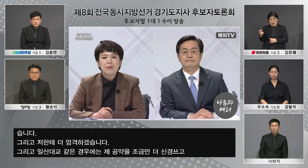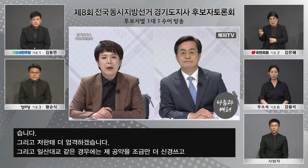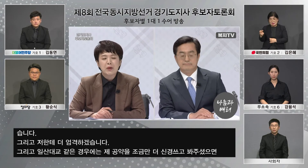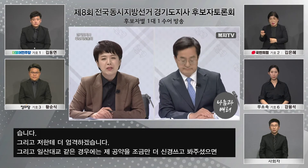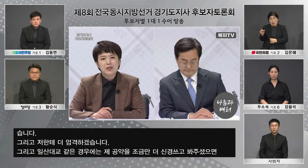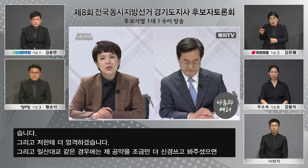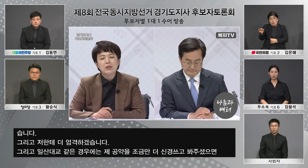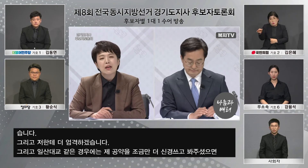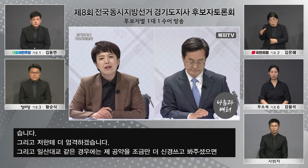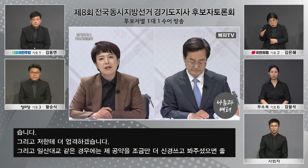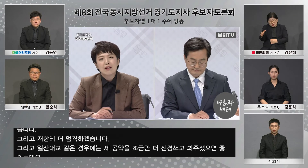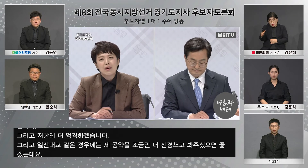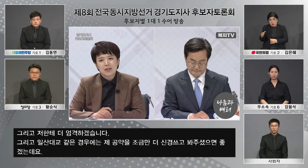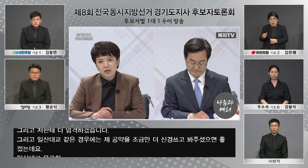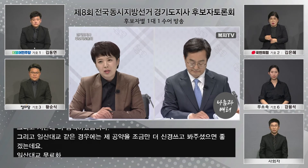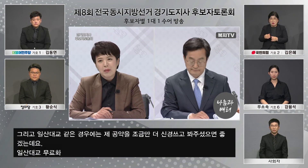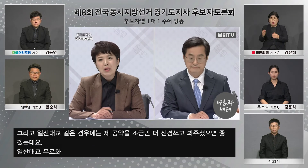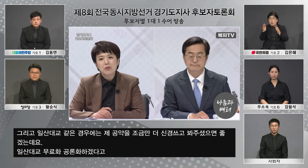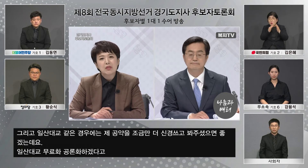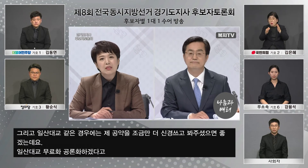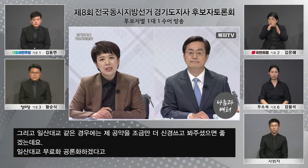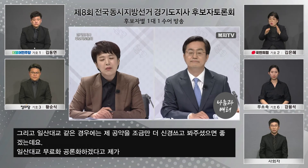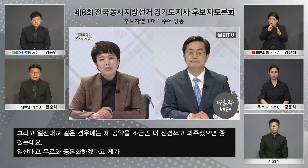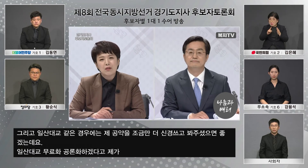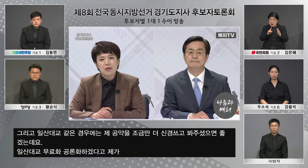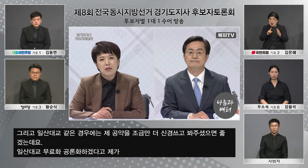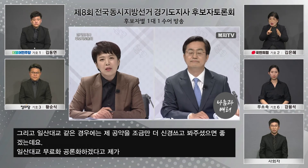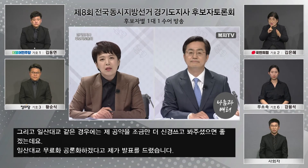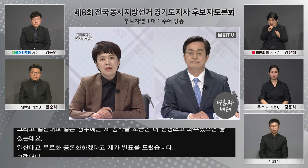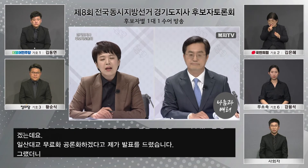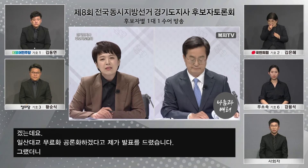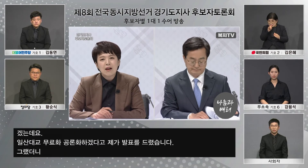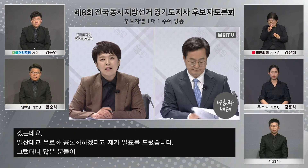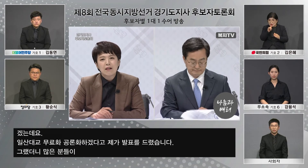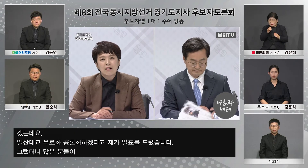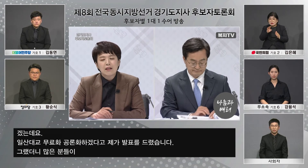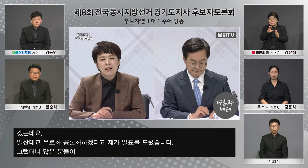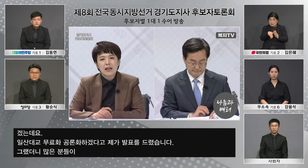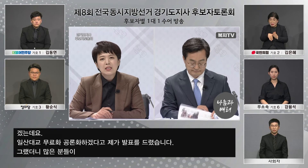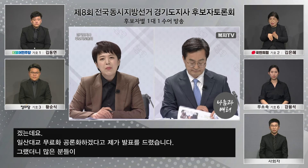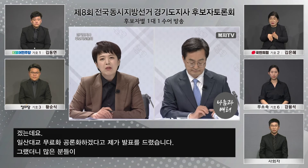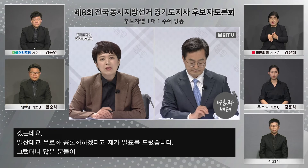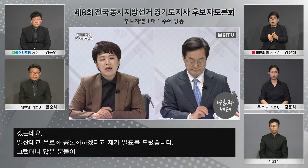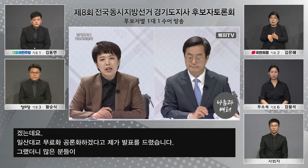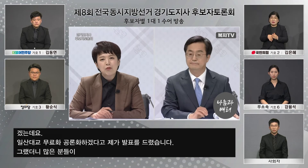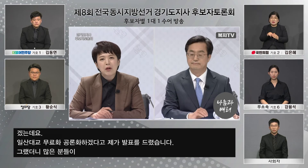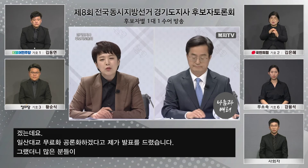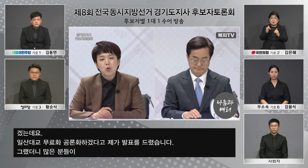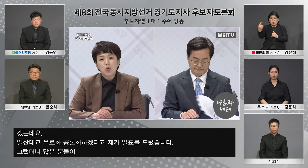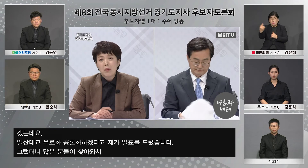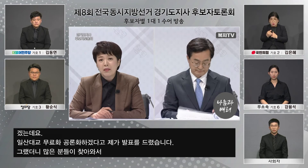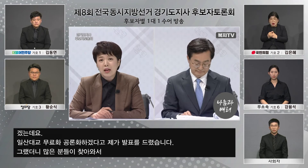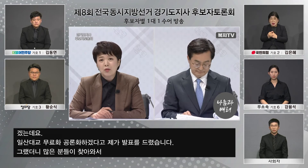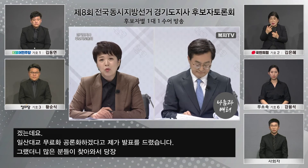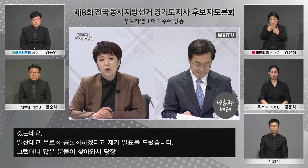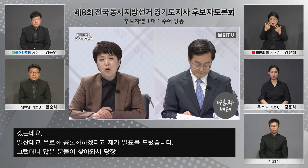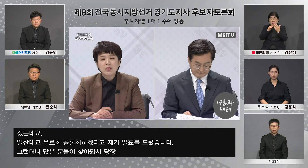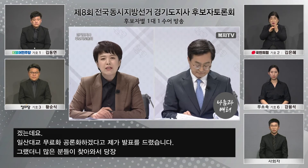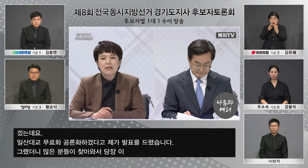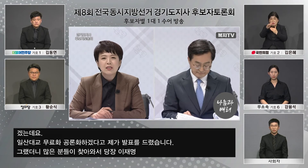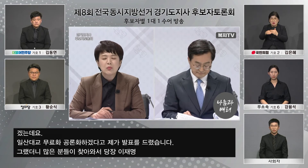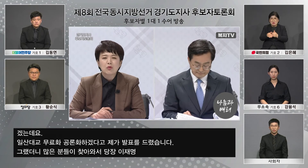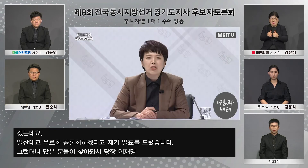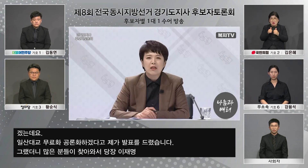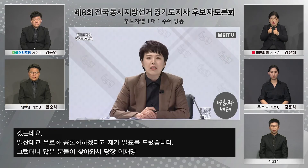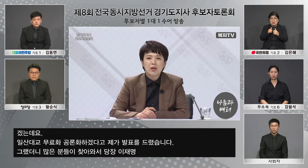공론화하겠다라고 제가 발표를 드렸습니다. 그랬더니 많은 분들이 찾아와서 당장 이재명 지사 이후에 소송만 따르고